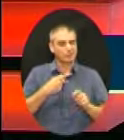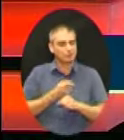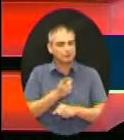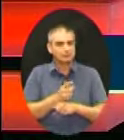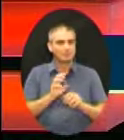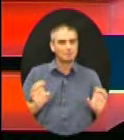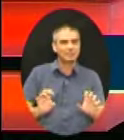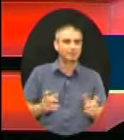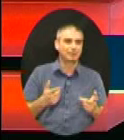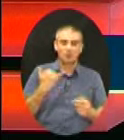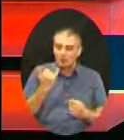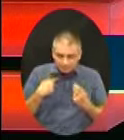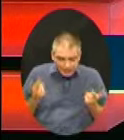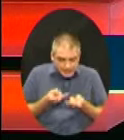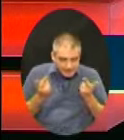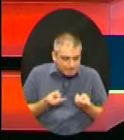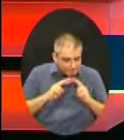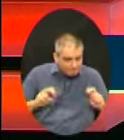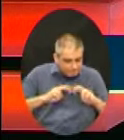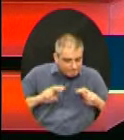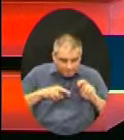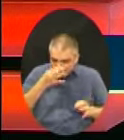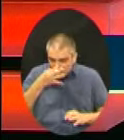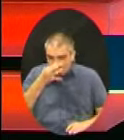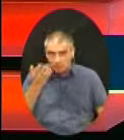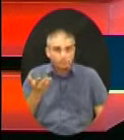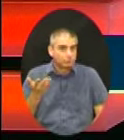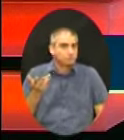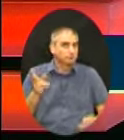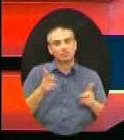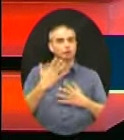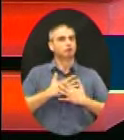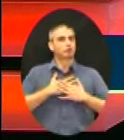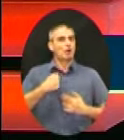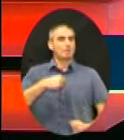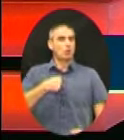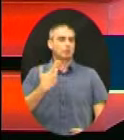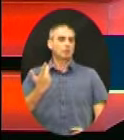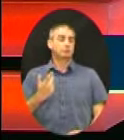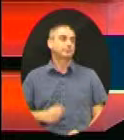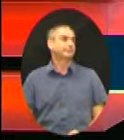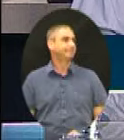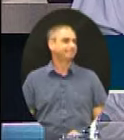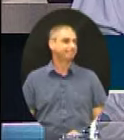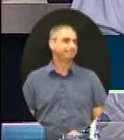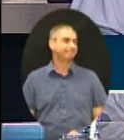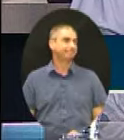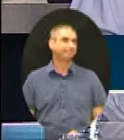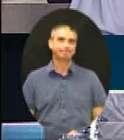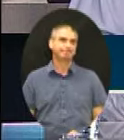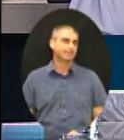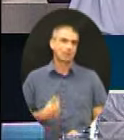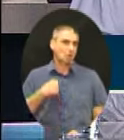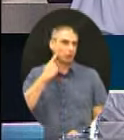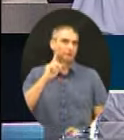מעצבנים כאלה שכל הזמן מחפשים ומחטים אי אפשר שיאהבו אותנו א אני לא חושב שצריך